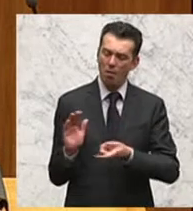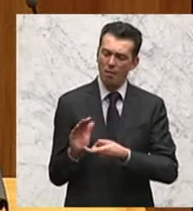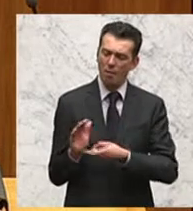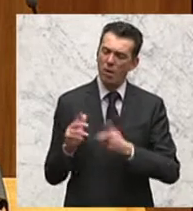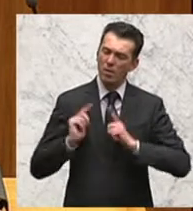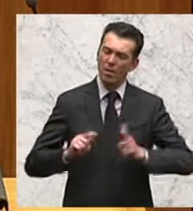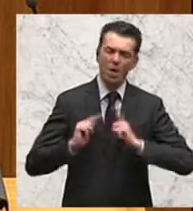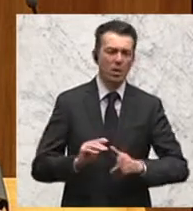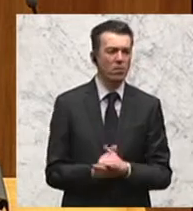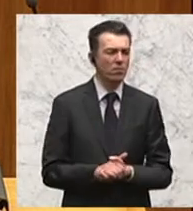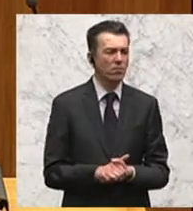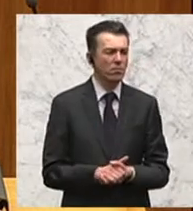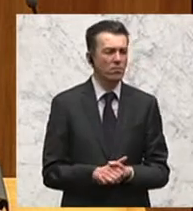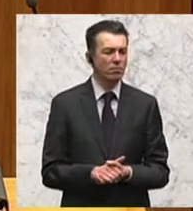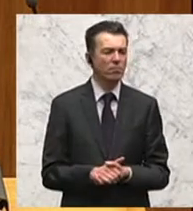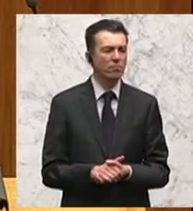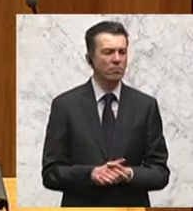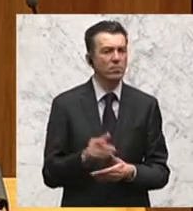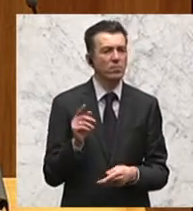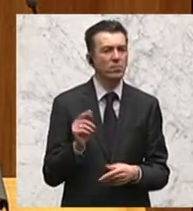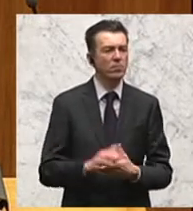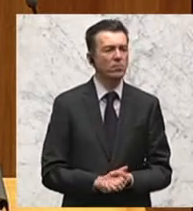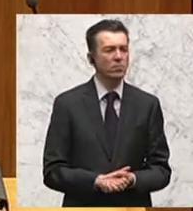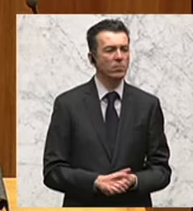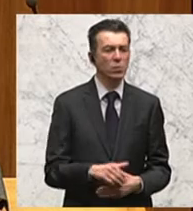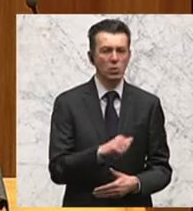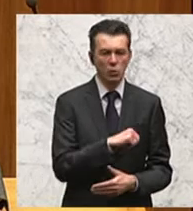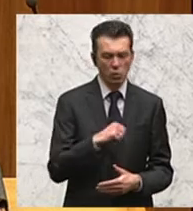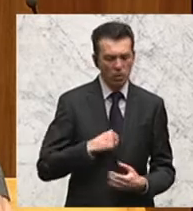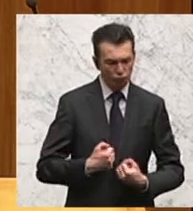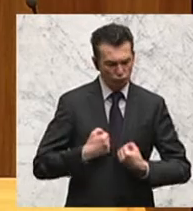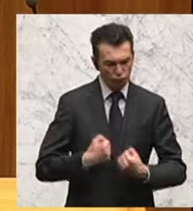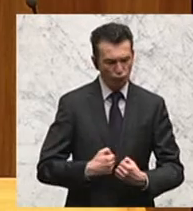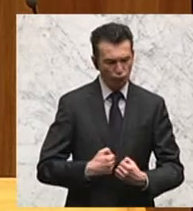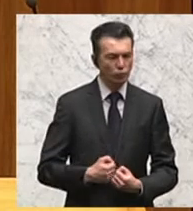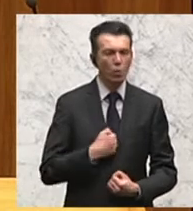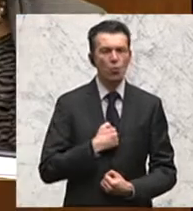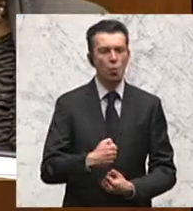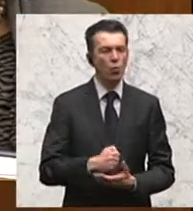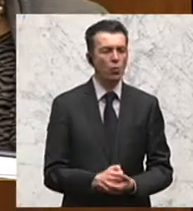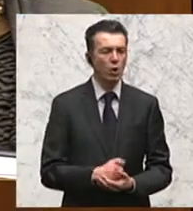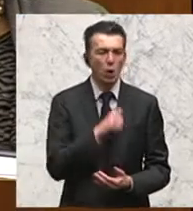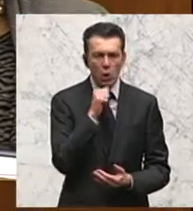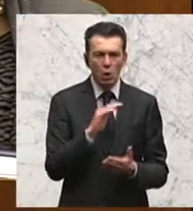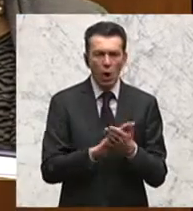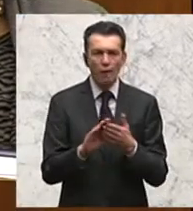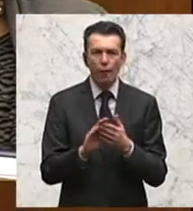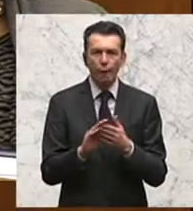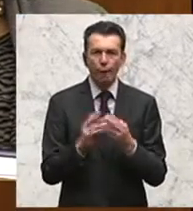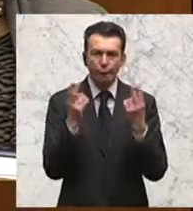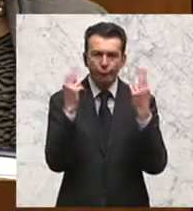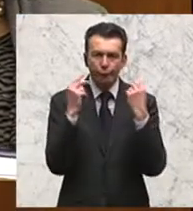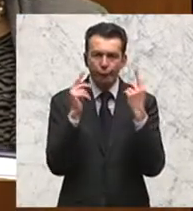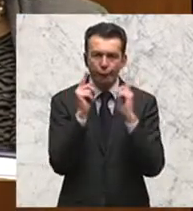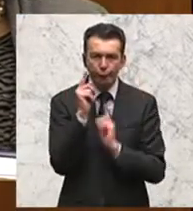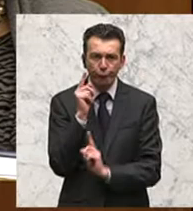erwarten, das ist, dass Sie den aufrechten Gang dort wagen und nicht unter dem Türstock dahergekrochen kommen, sondern dort